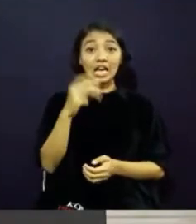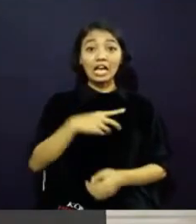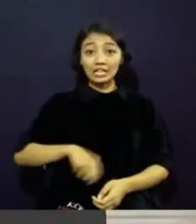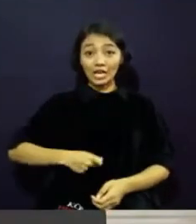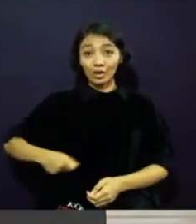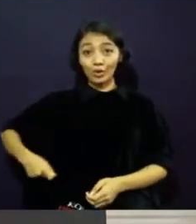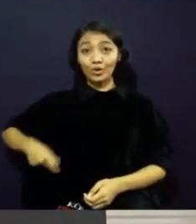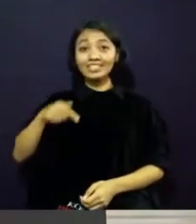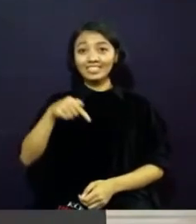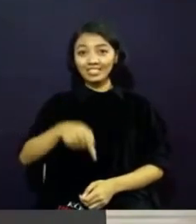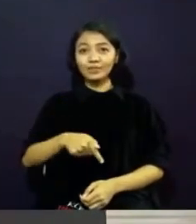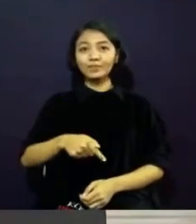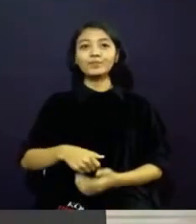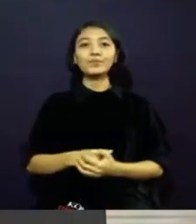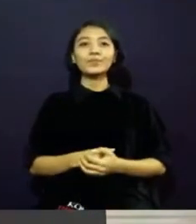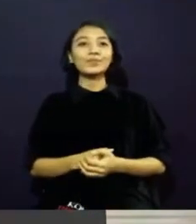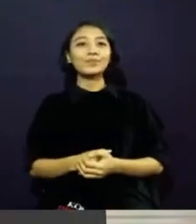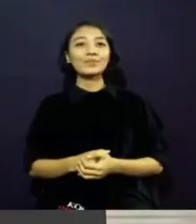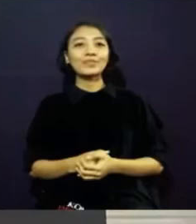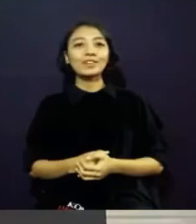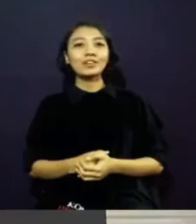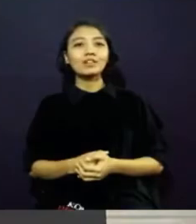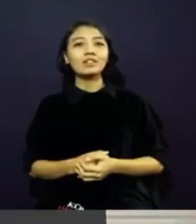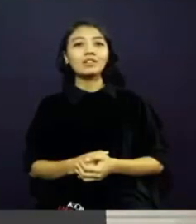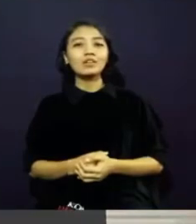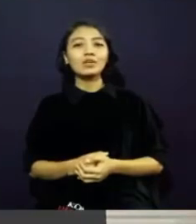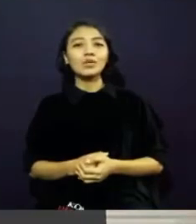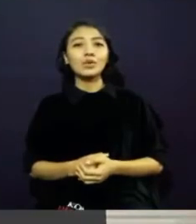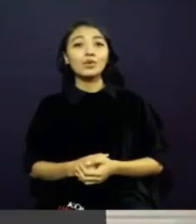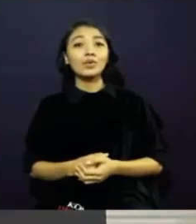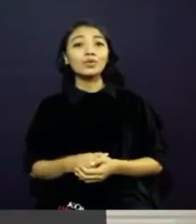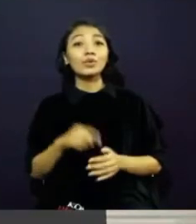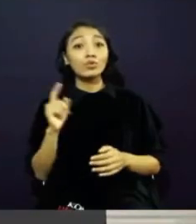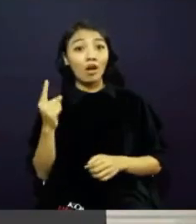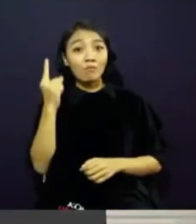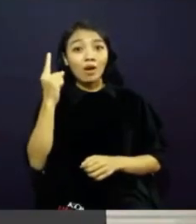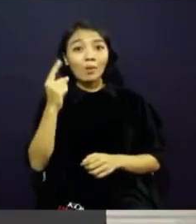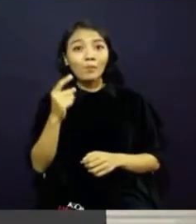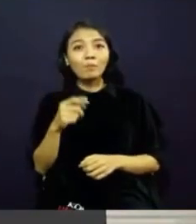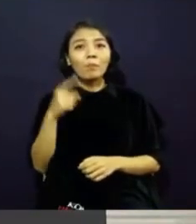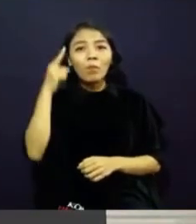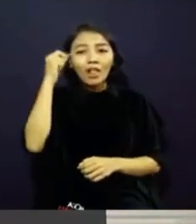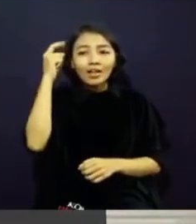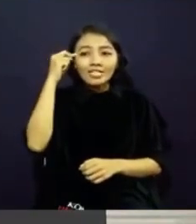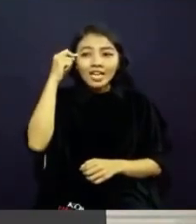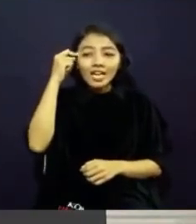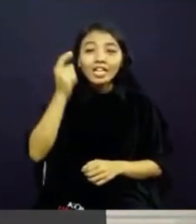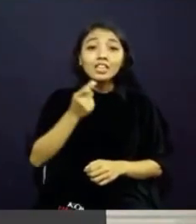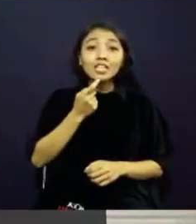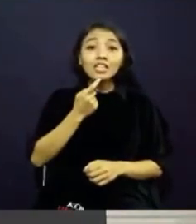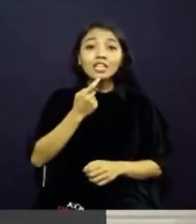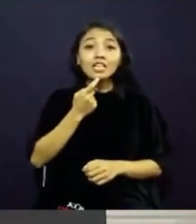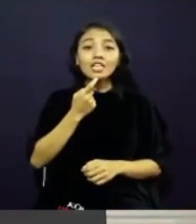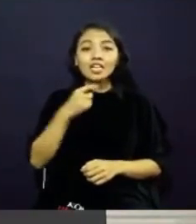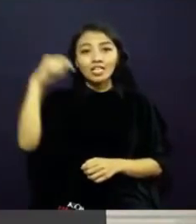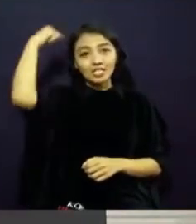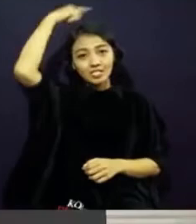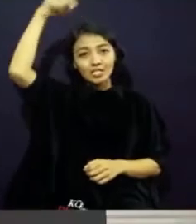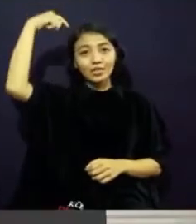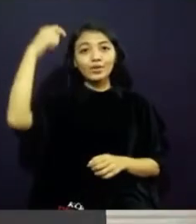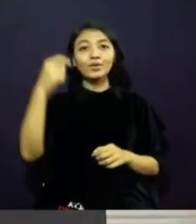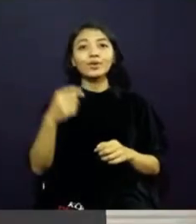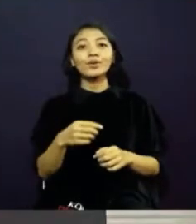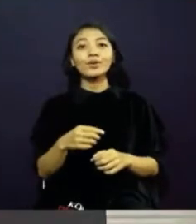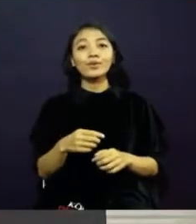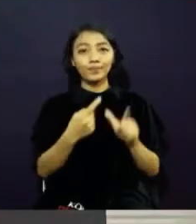cara hidup Santo Yohanes vianey dari arts dan mereka belajar dari